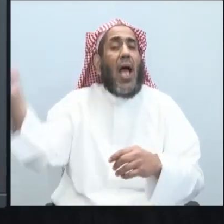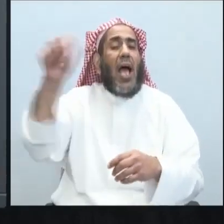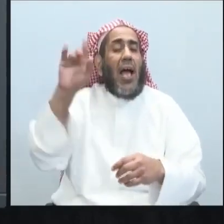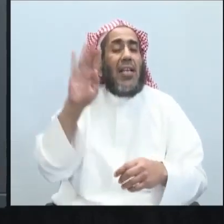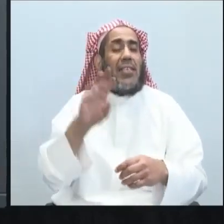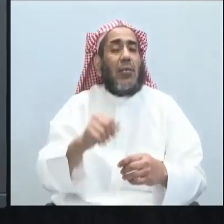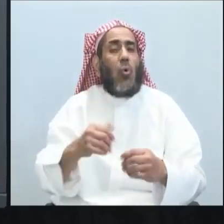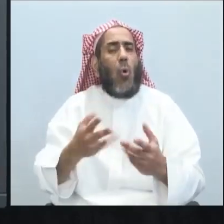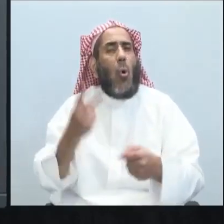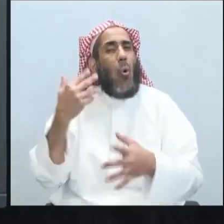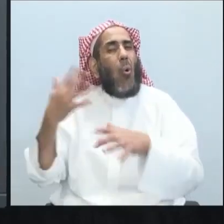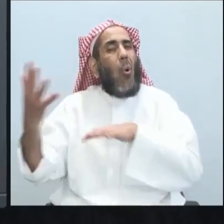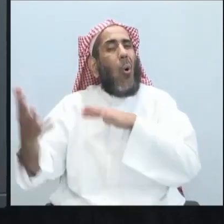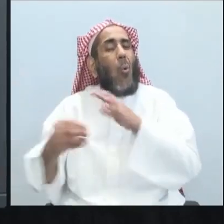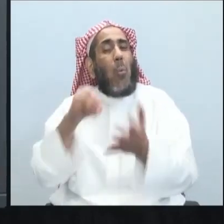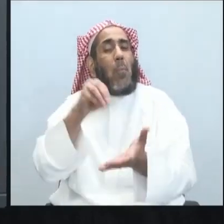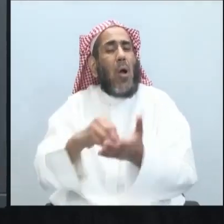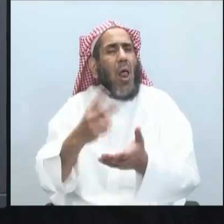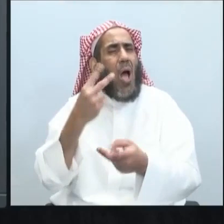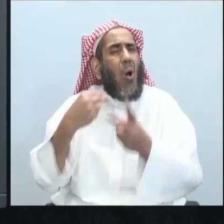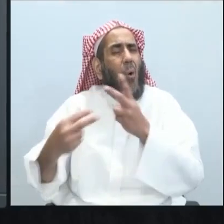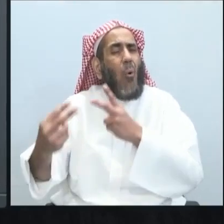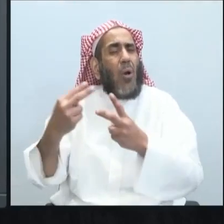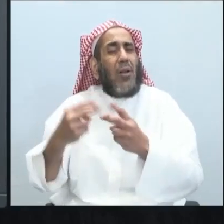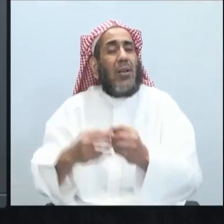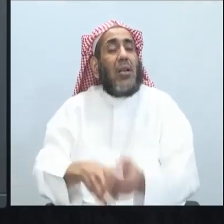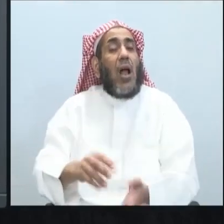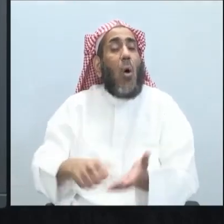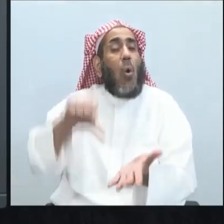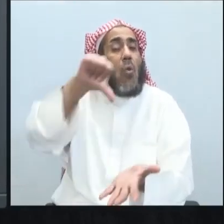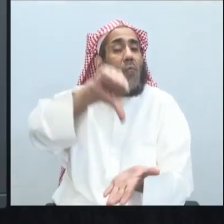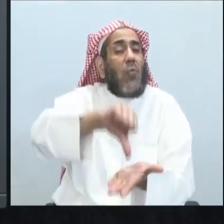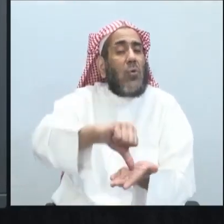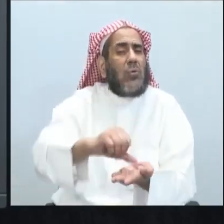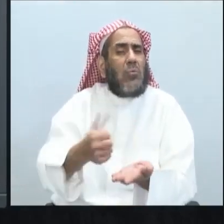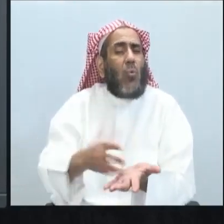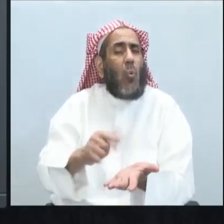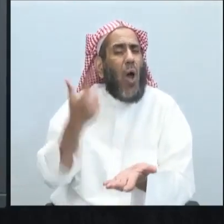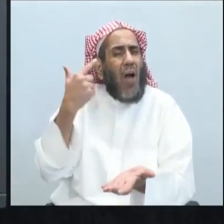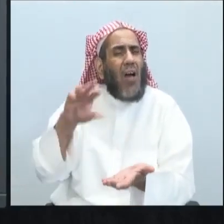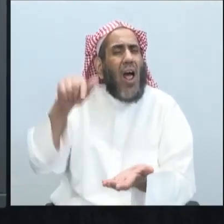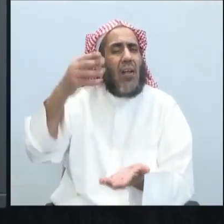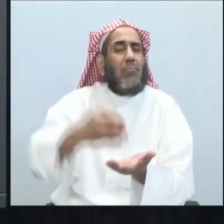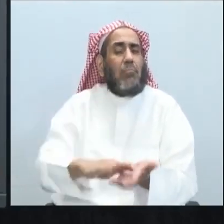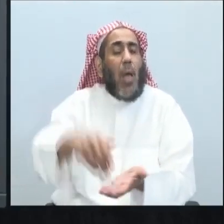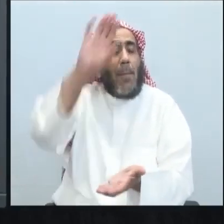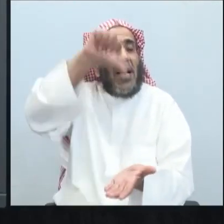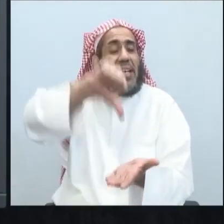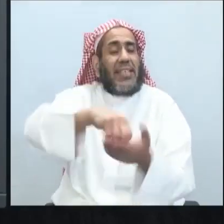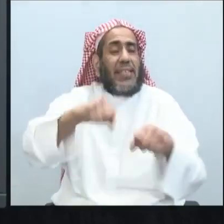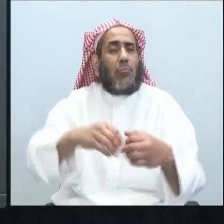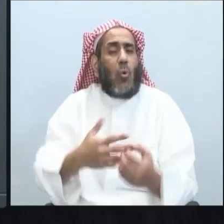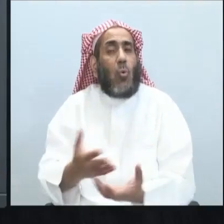مشيدا بحضارتهم طبعا المكان الذي كان للفارس للفرس طبعا هذا المكان في ايوان كسر وشاكرا